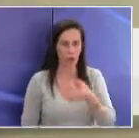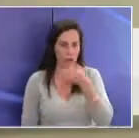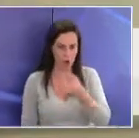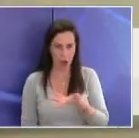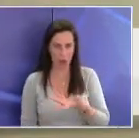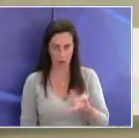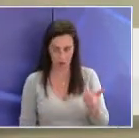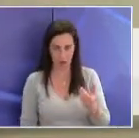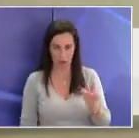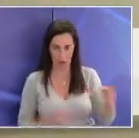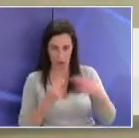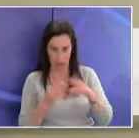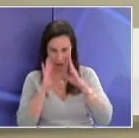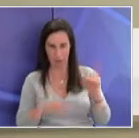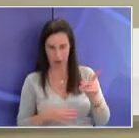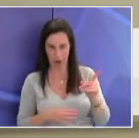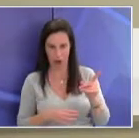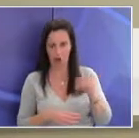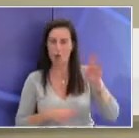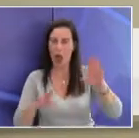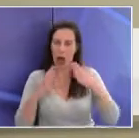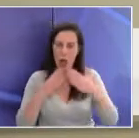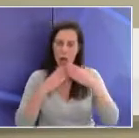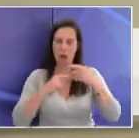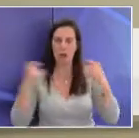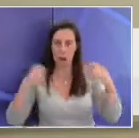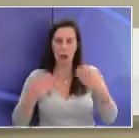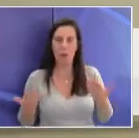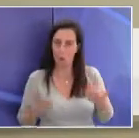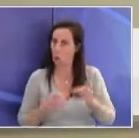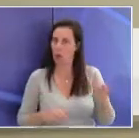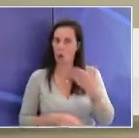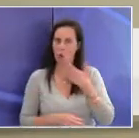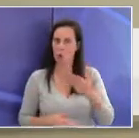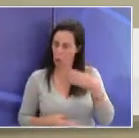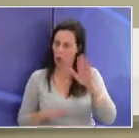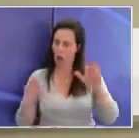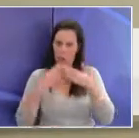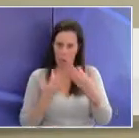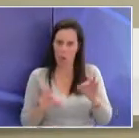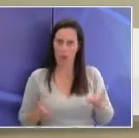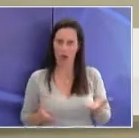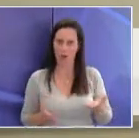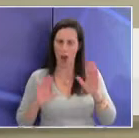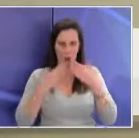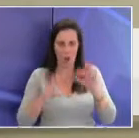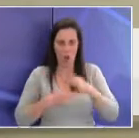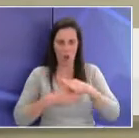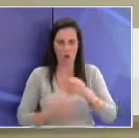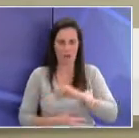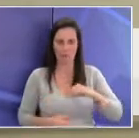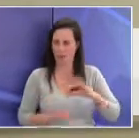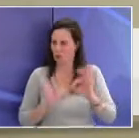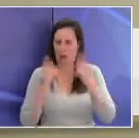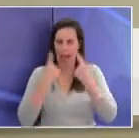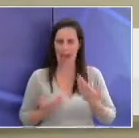האמנו להתקרבות. לא, לא האמנתם? לא האמנו. לא, שהוא הלך לכותל עם הטלית, לא האמנתם? אז מותר לו, יהודי באשר הוא יהודי, והכותל הוא לא שלי לבד, הוא לא